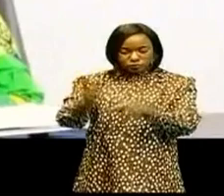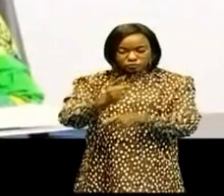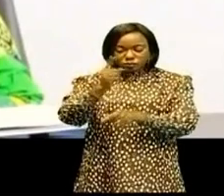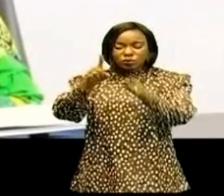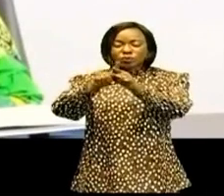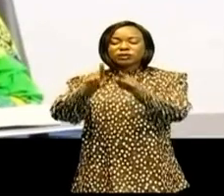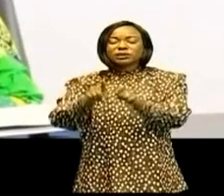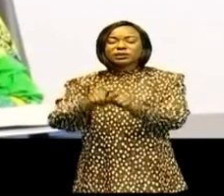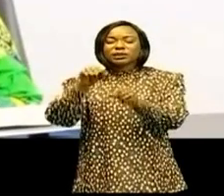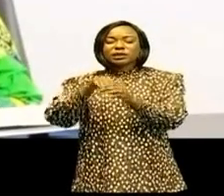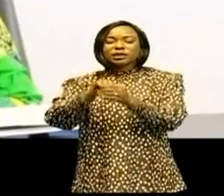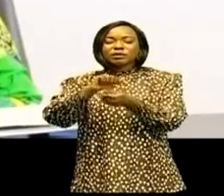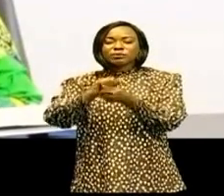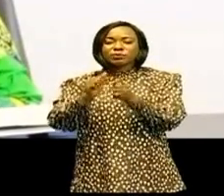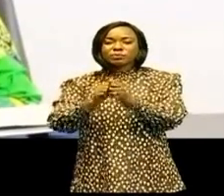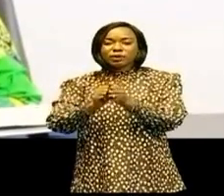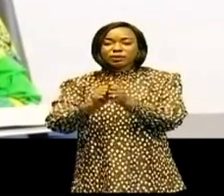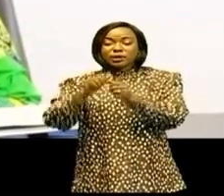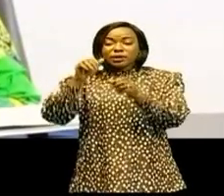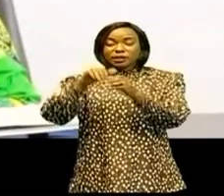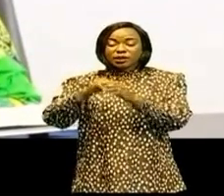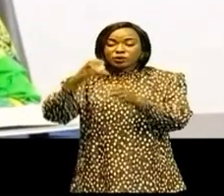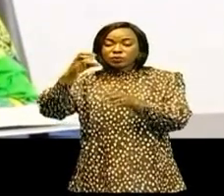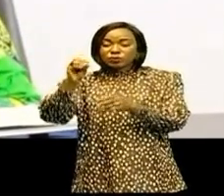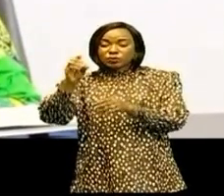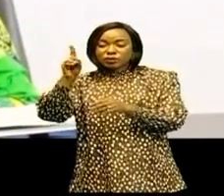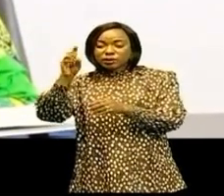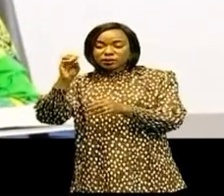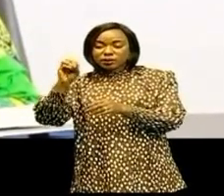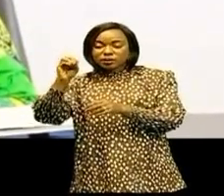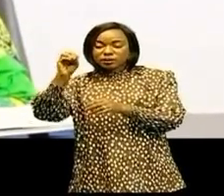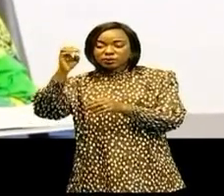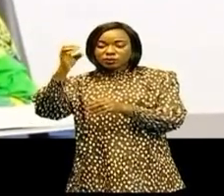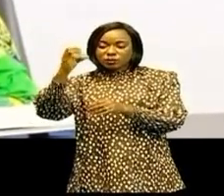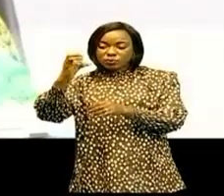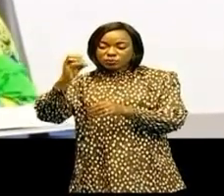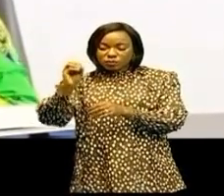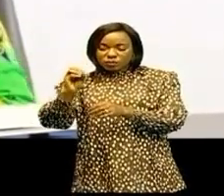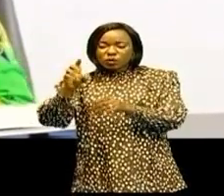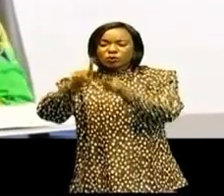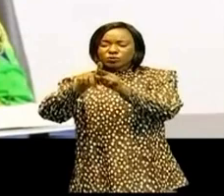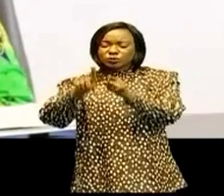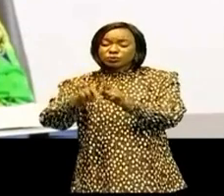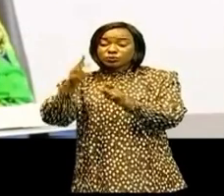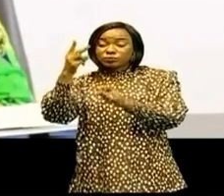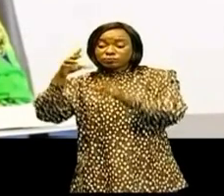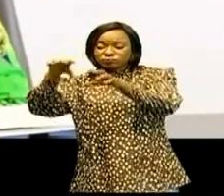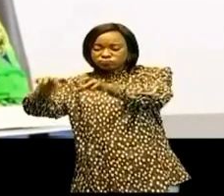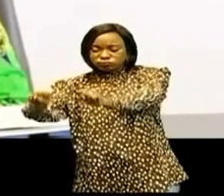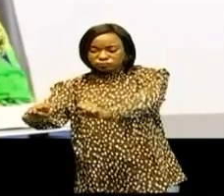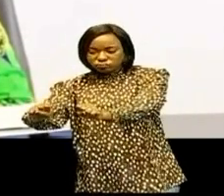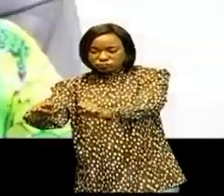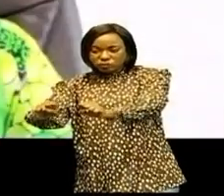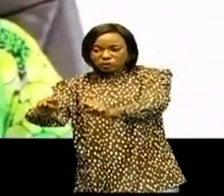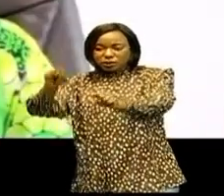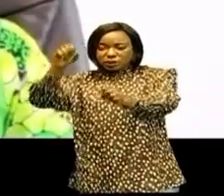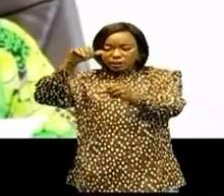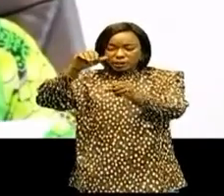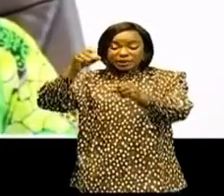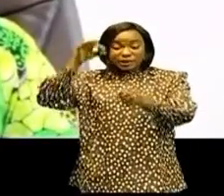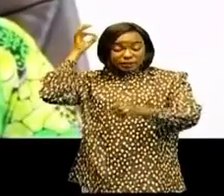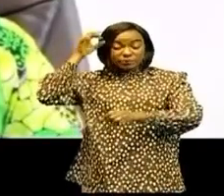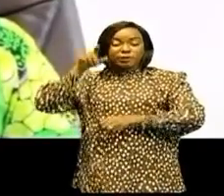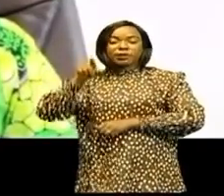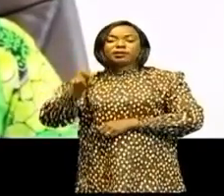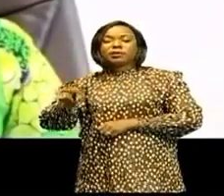cas avec les combattants Codeco IRDPC, dont deux ont été neutralisés en chefferie Bae Mabaguru, en